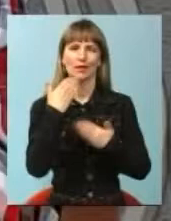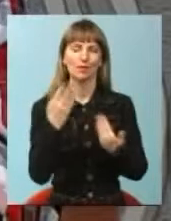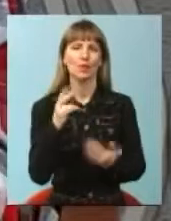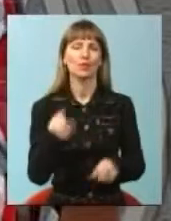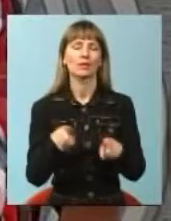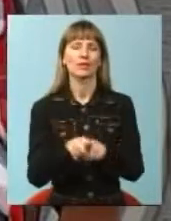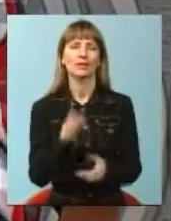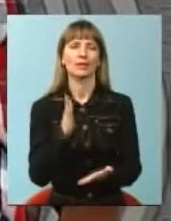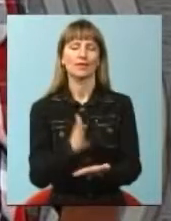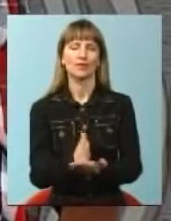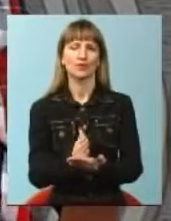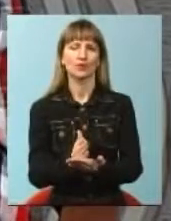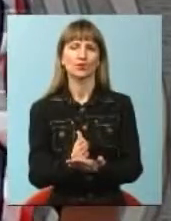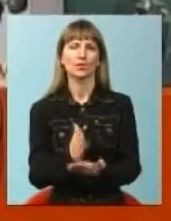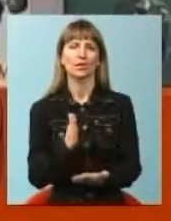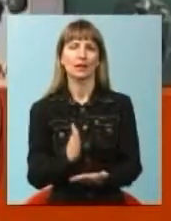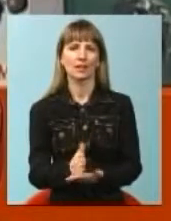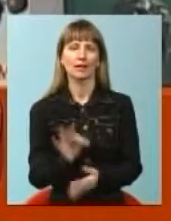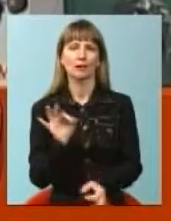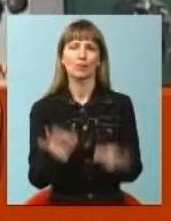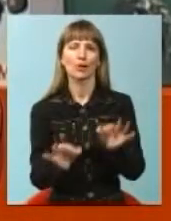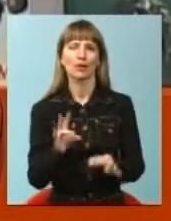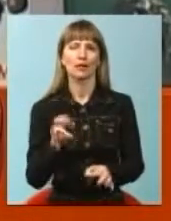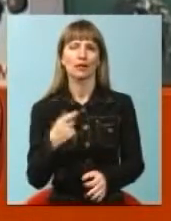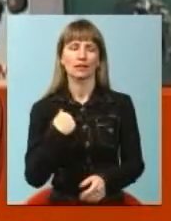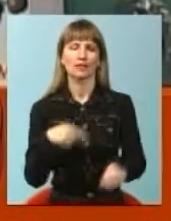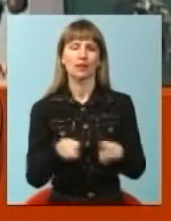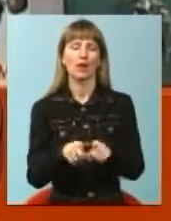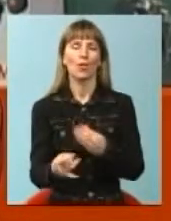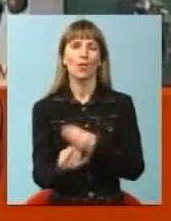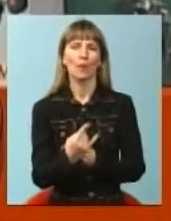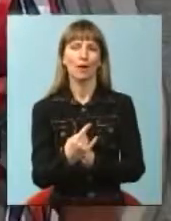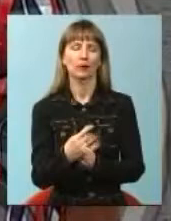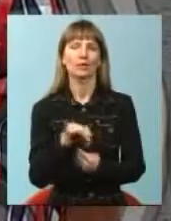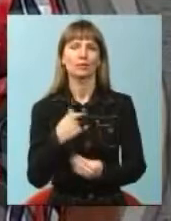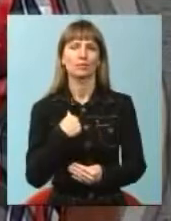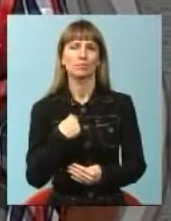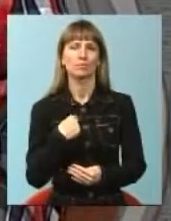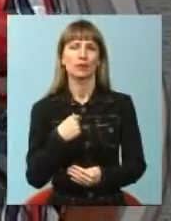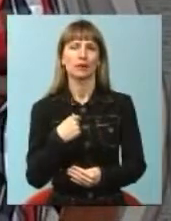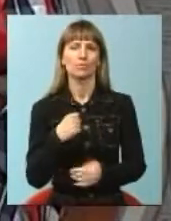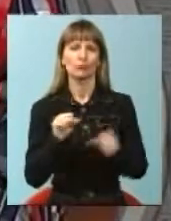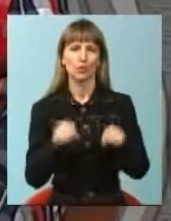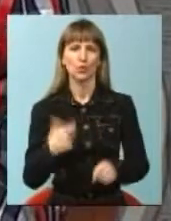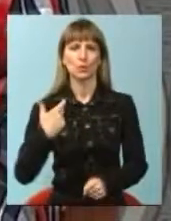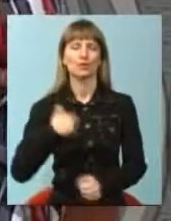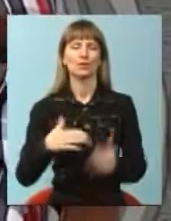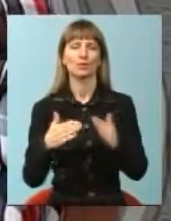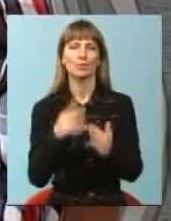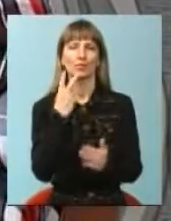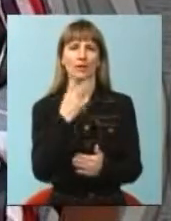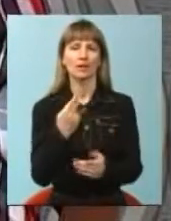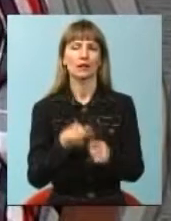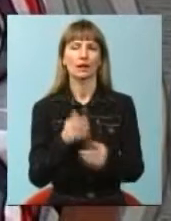таке явище відбувається, і природа над нас так обманює. І навіть ми можемо в себе вдома побачити це явище,